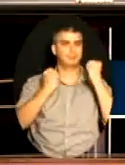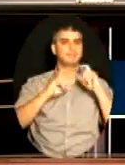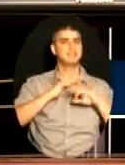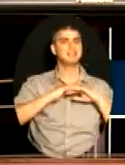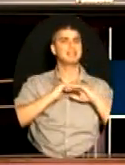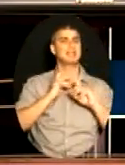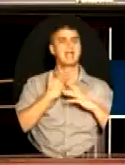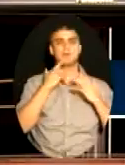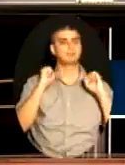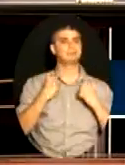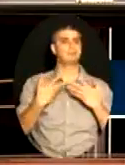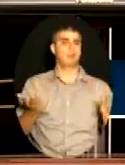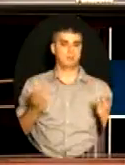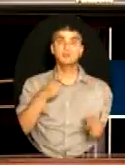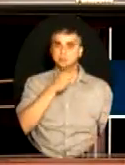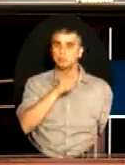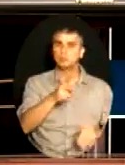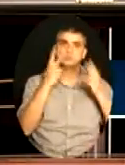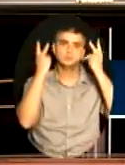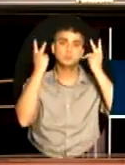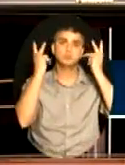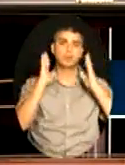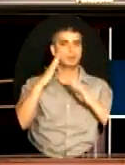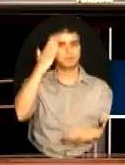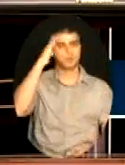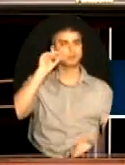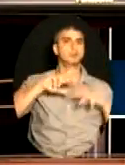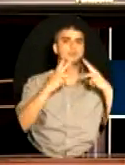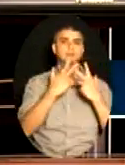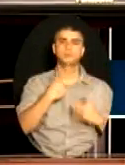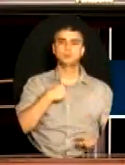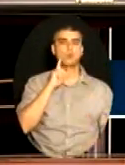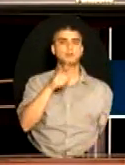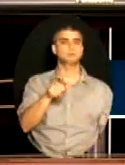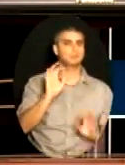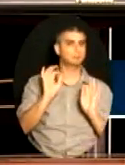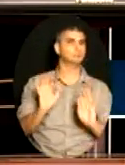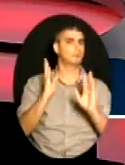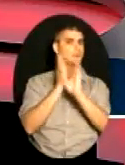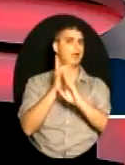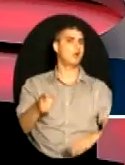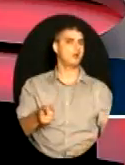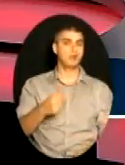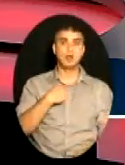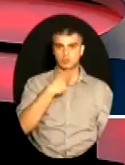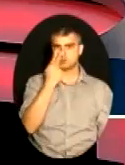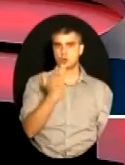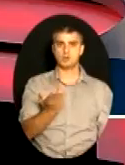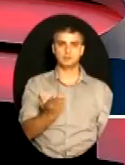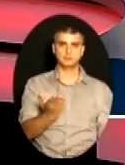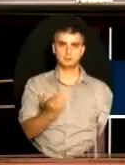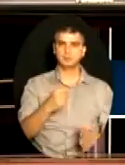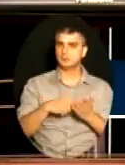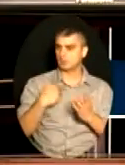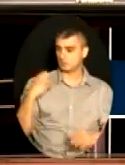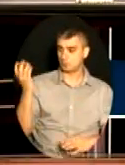השקט. עכשיו, יש לזה משמעות בתודעה הציבורית שאנחנו קוראים לילד בשמו. אני ככה רואה את הדברים.